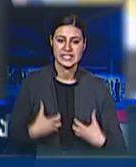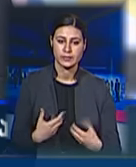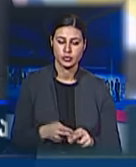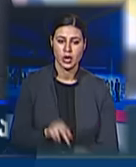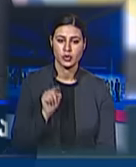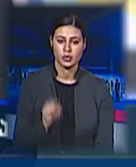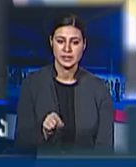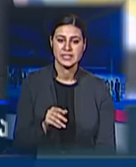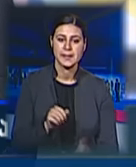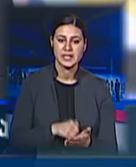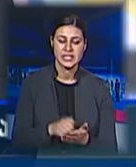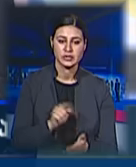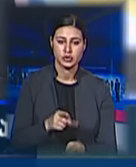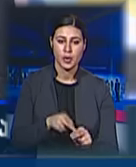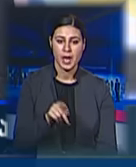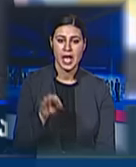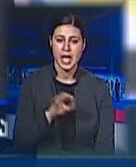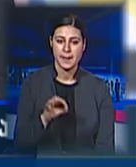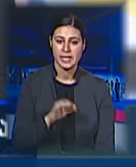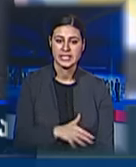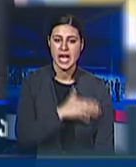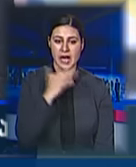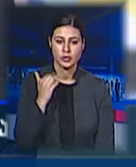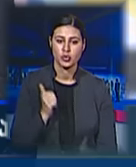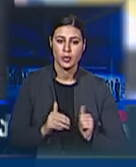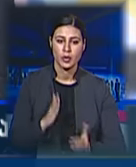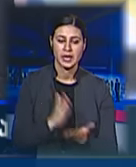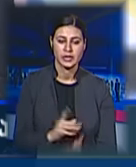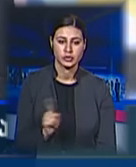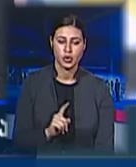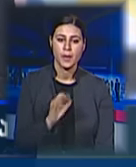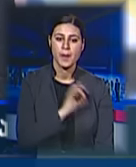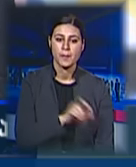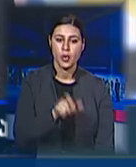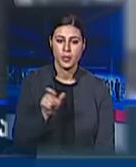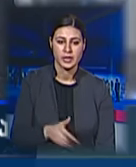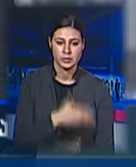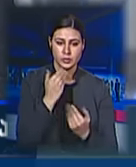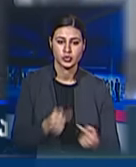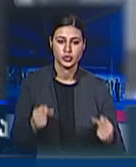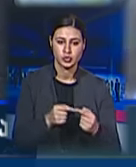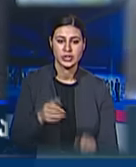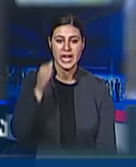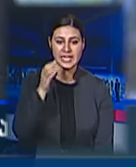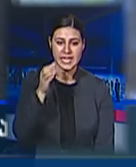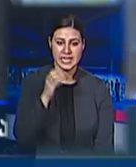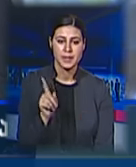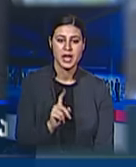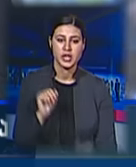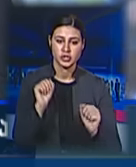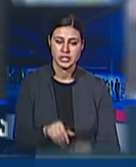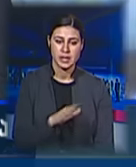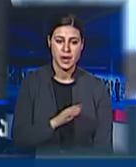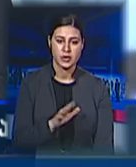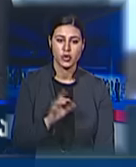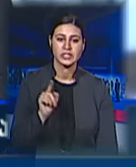იმის მიზეზი, რომ ამაზე ამდენი უკმაყოფილობა არის ის, რომ მომხმარებელს არ აქვს სათანადო განათლება, რაც შეიძლება არ